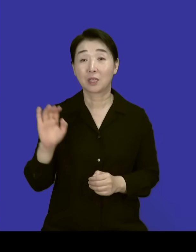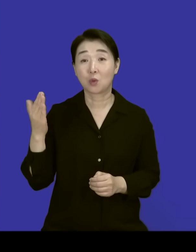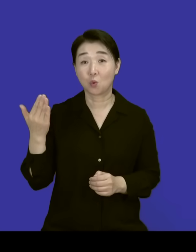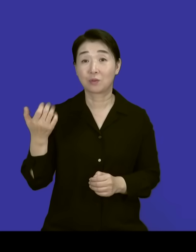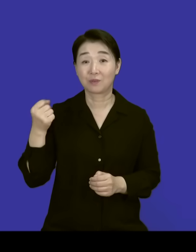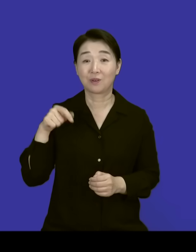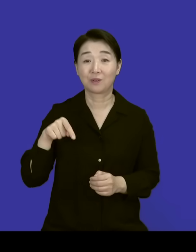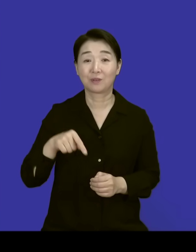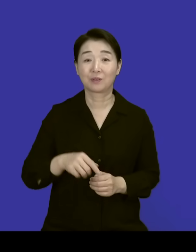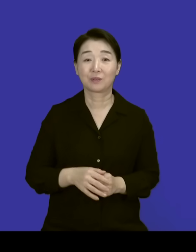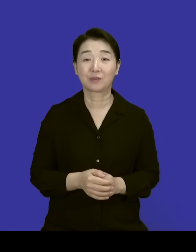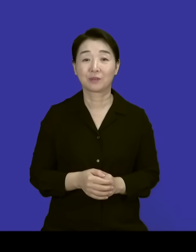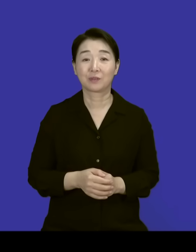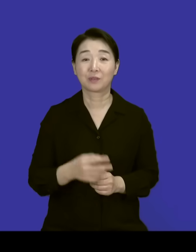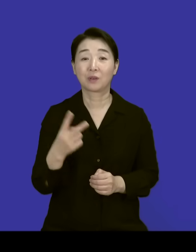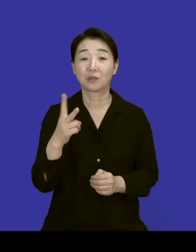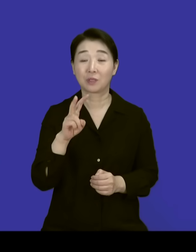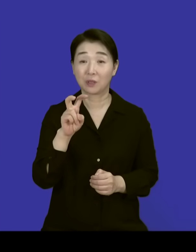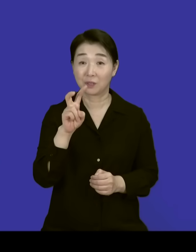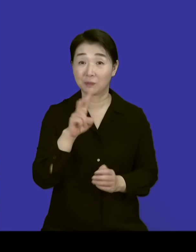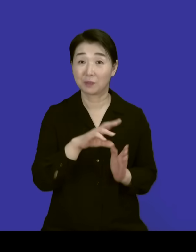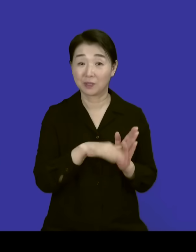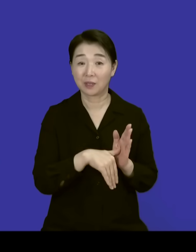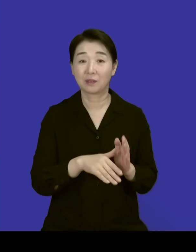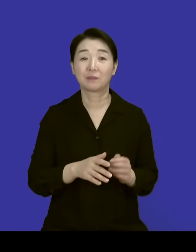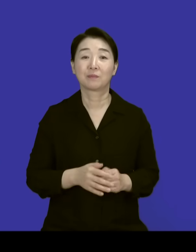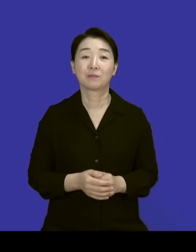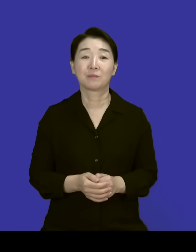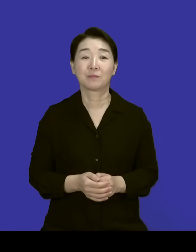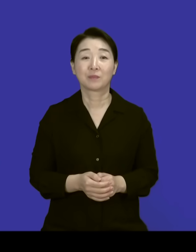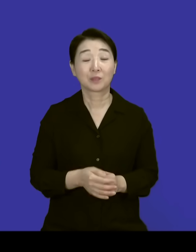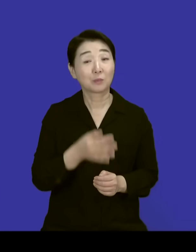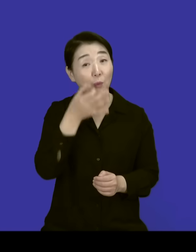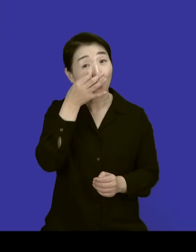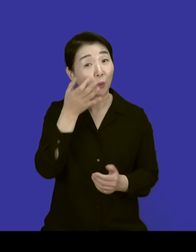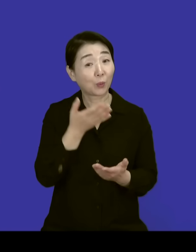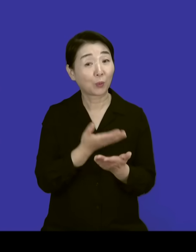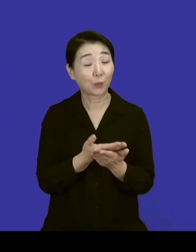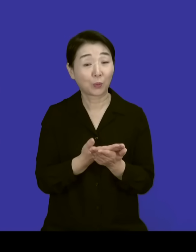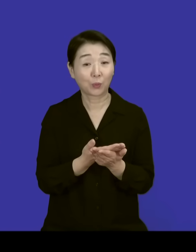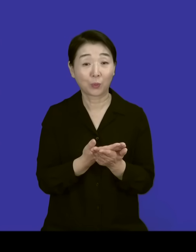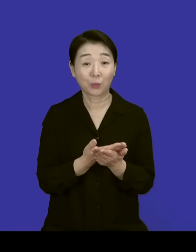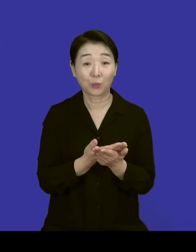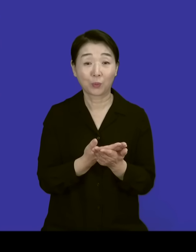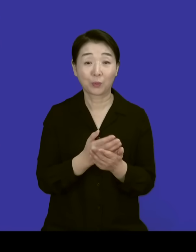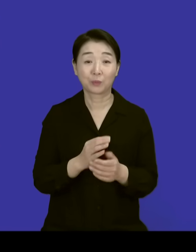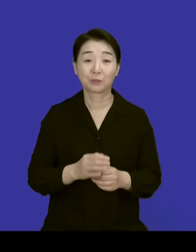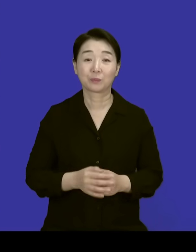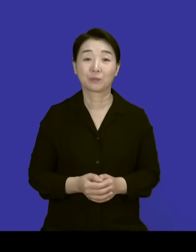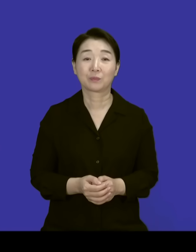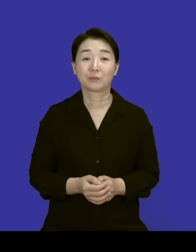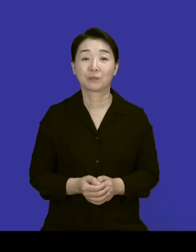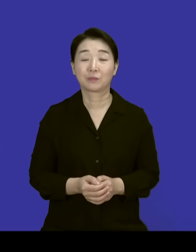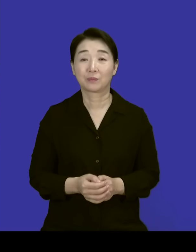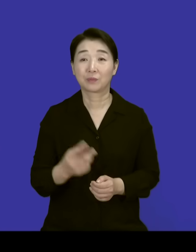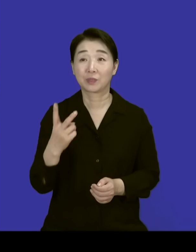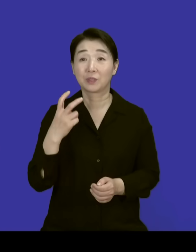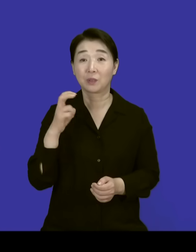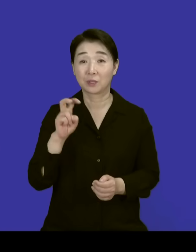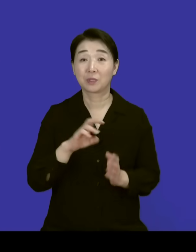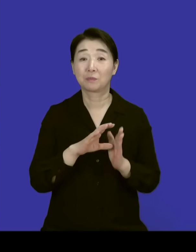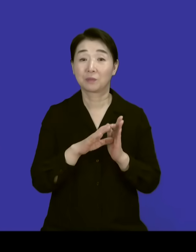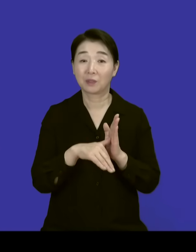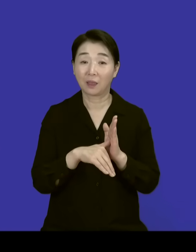건데 예. 이건 2022년. 아 올해? 네. 그 보여줄 수 있어요? 20년 때가 다